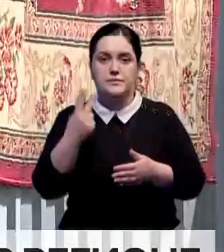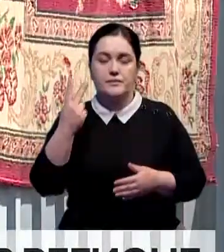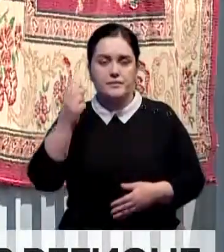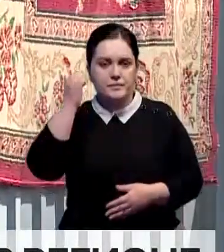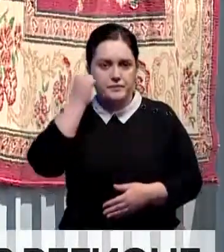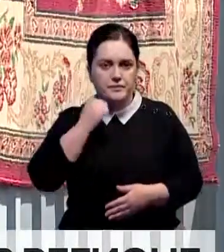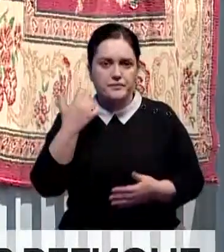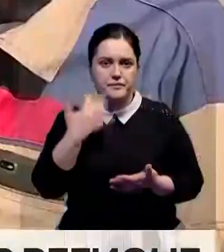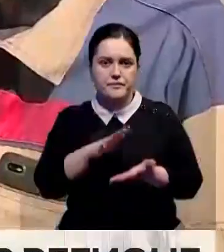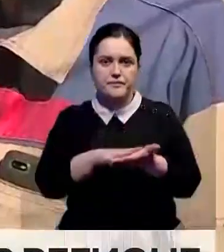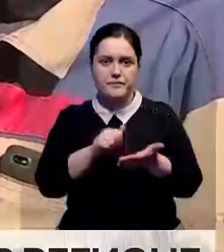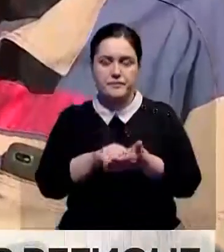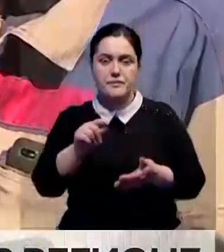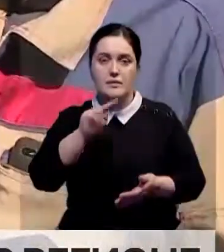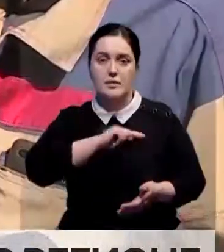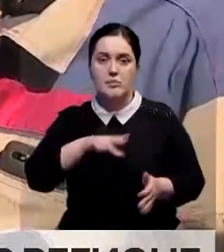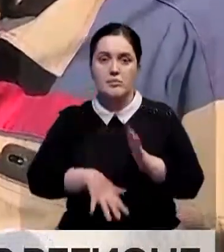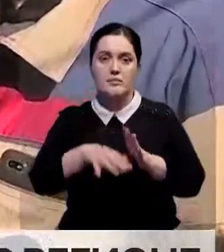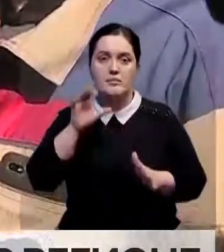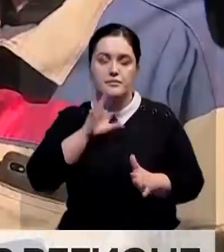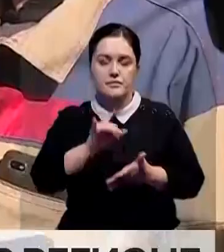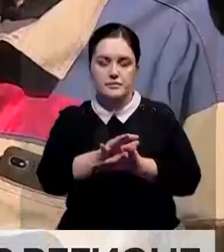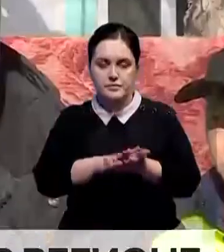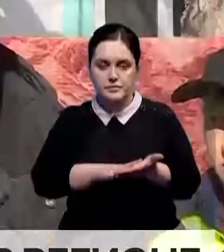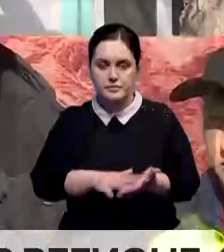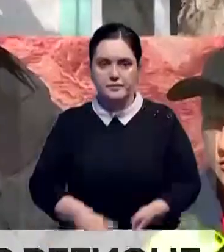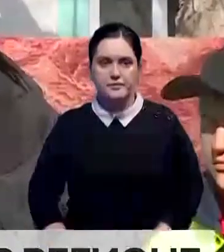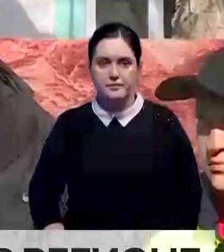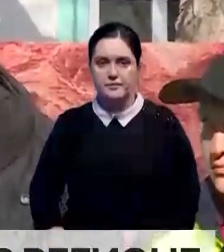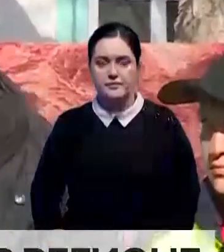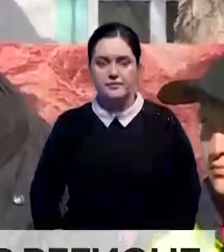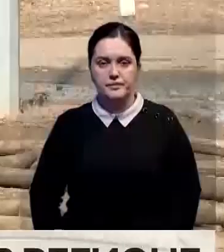два в аварийном состоянии работы по откачке воды продолжаются